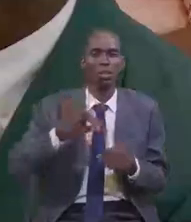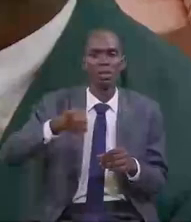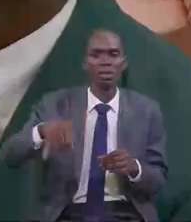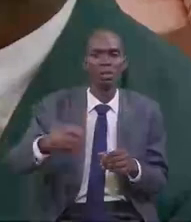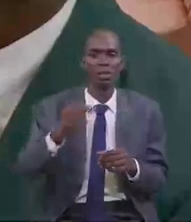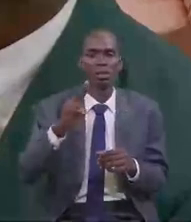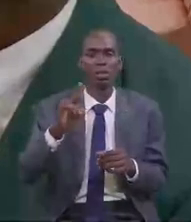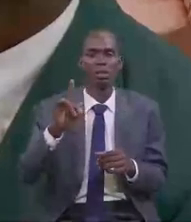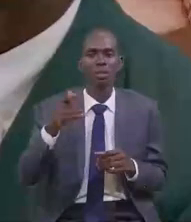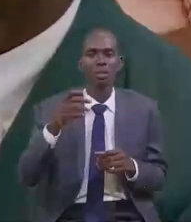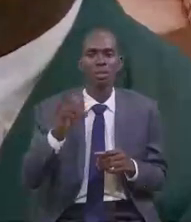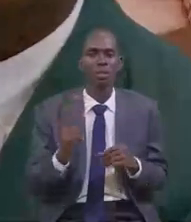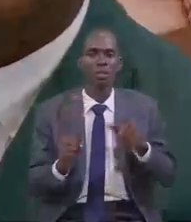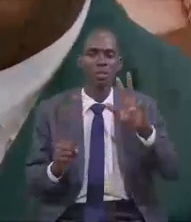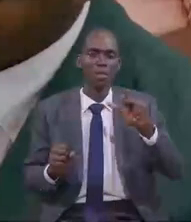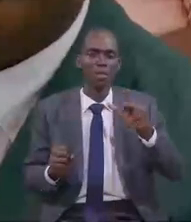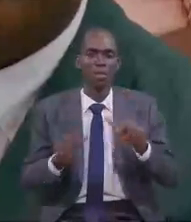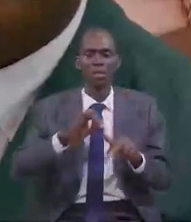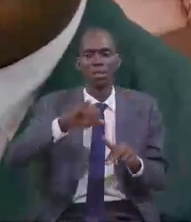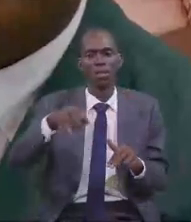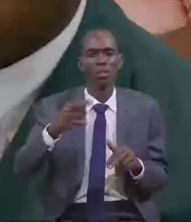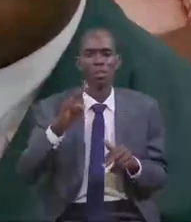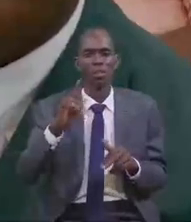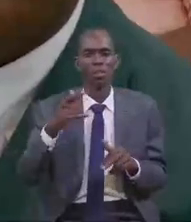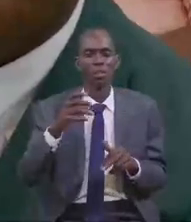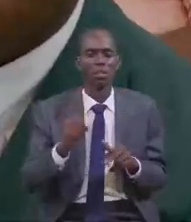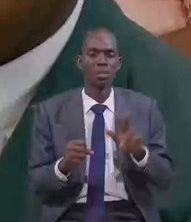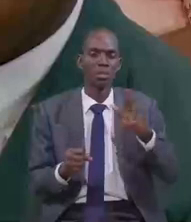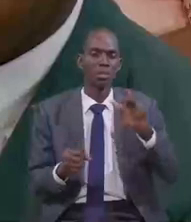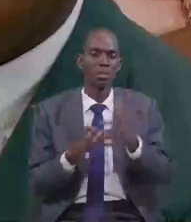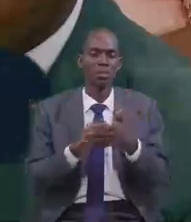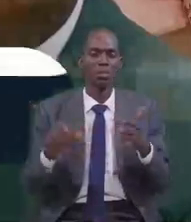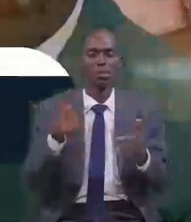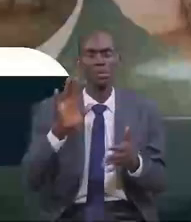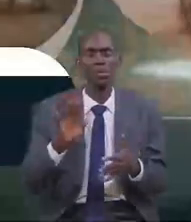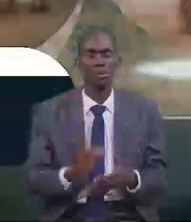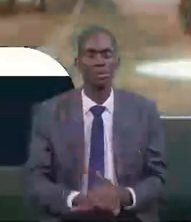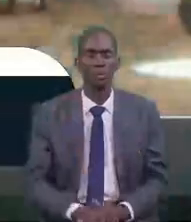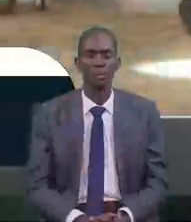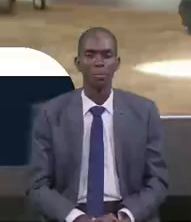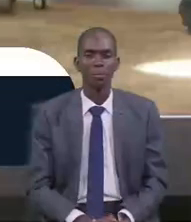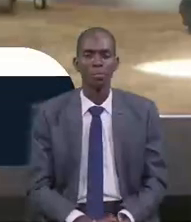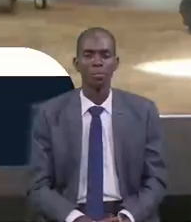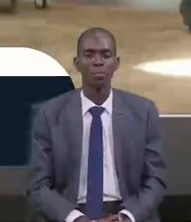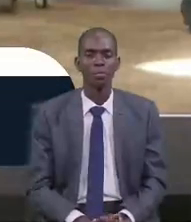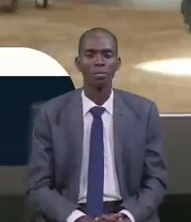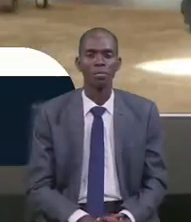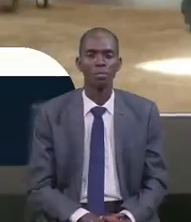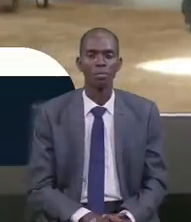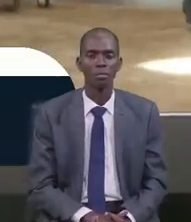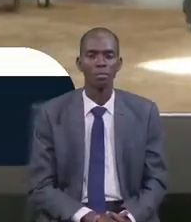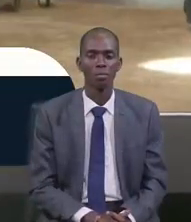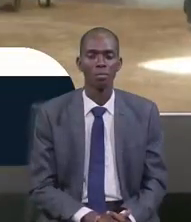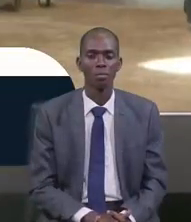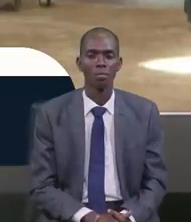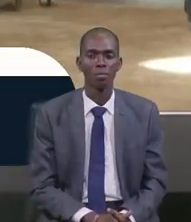Juges 13. Juges 13. verset 5. Car tu